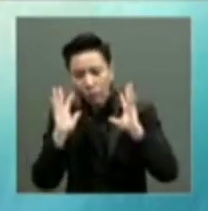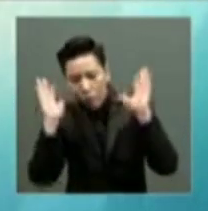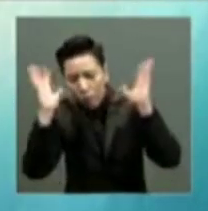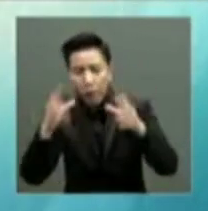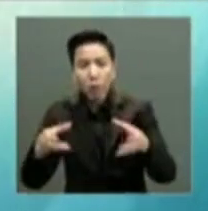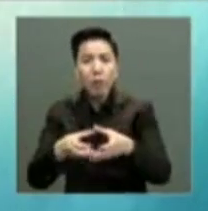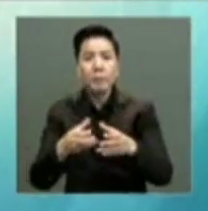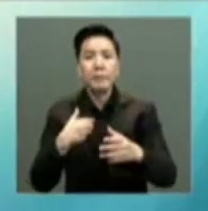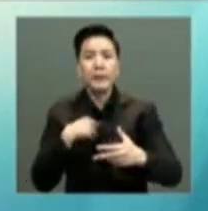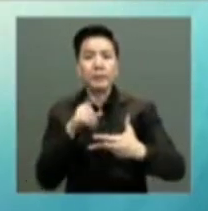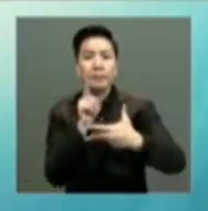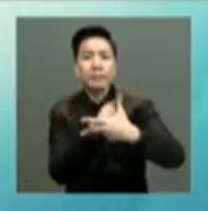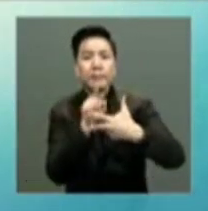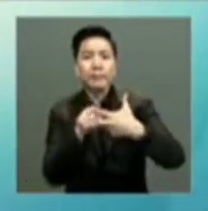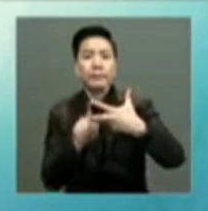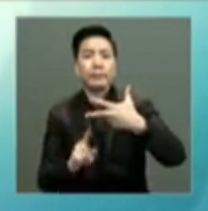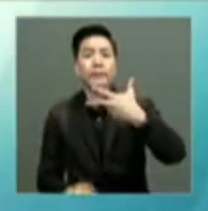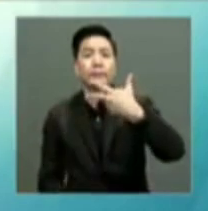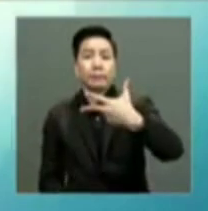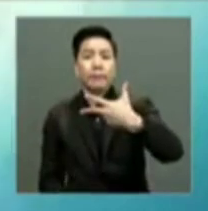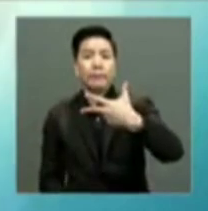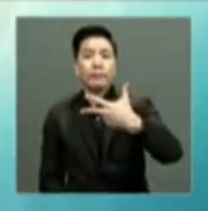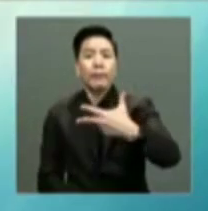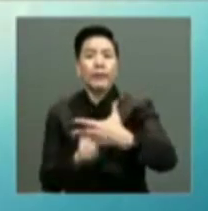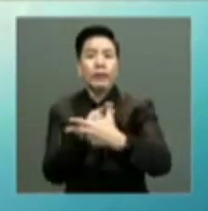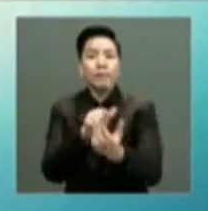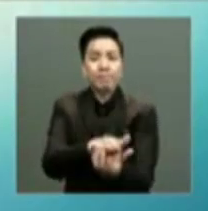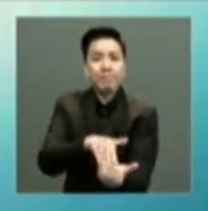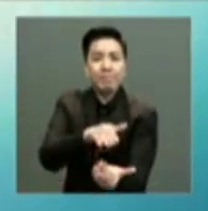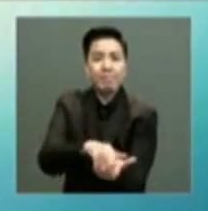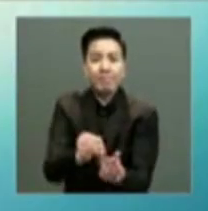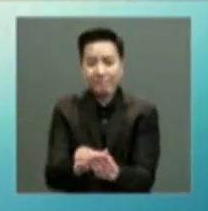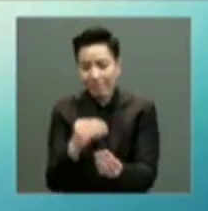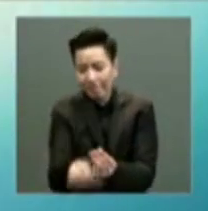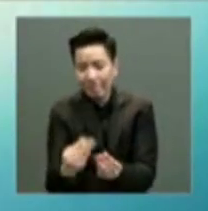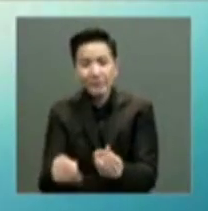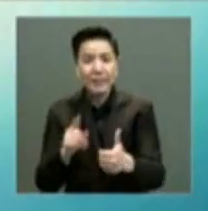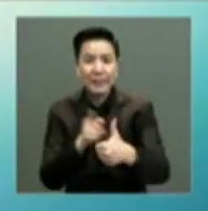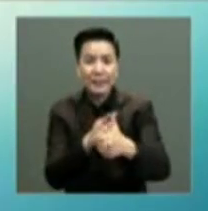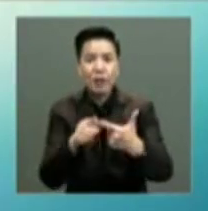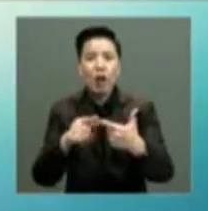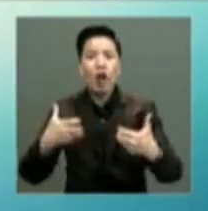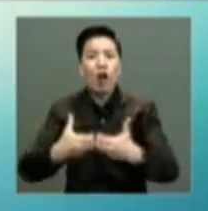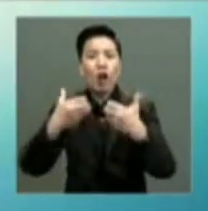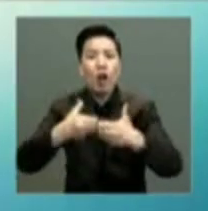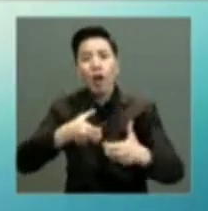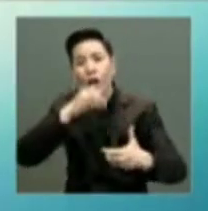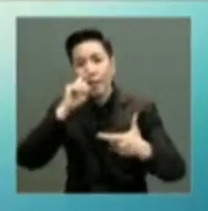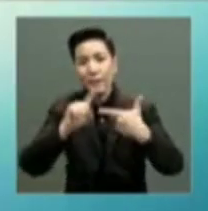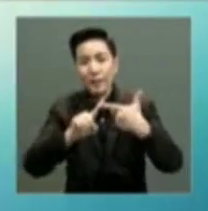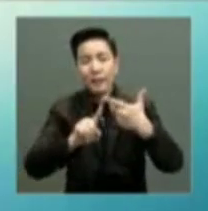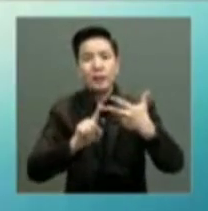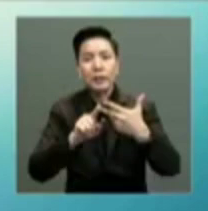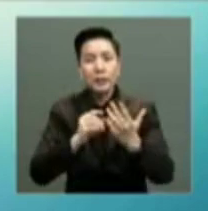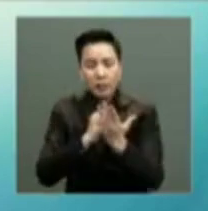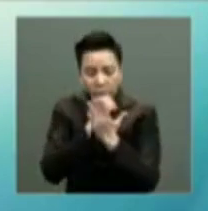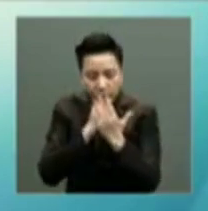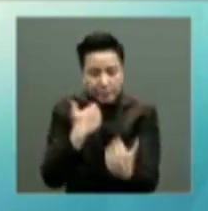เดินทางหรือเปล่าแต่ถ้าท่านเองเปิดทีวีดูแลอยู่จะเป็นเอ่อปู่ย่าตายายที่ฟังอยู่นะครับหรือคุณพ่อคุณแม่อะไรก็ตามแต่ช่วยไปบอกเขาด้วยนะครับสะกิดเค้าหน่อยนะครับว่าอย่าเลยเราไปหาเหตุนะครับว่าเหตุของการชุมนุมมั่วสุมมีอะไรบ้างมี3เรื่องคือ 1เล่นพนัน 2ดื่มสุรา 3